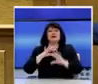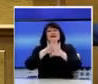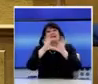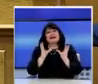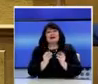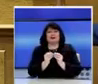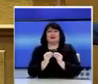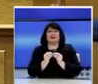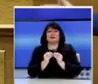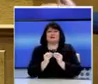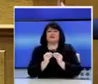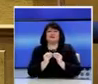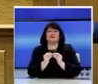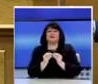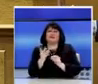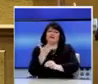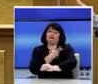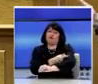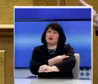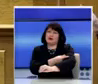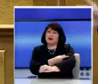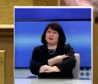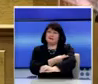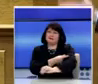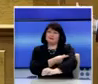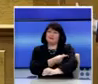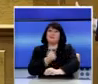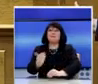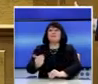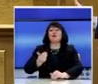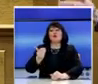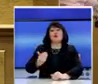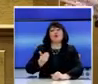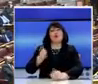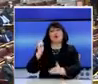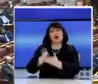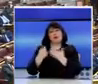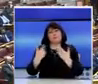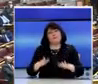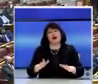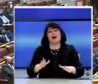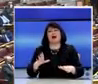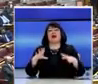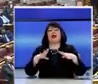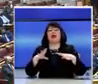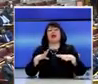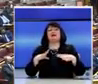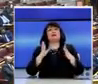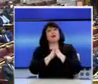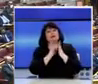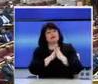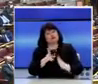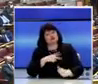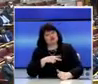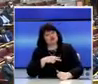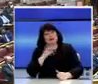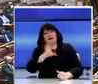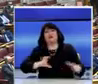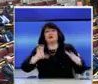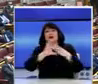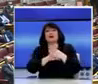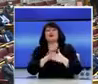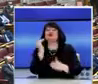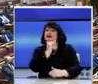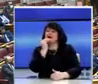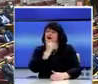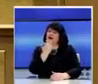σύνολο των εμβολίων που έχουμε προαγοράσει. Μάλιστα, και μπράβο και πολύ σωστά, η Ευρωπαϊκή Ένωση κινήθηκε